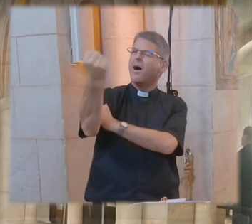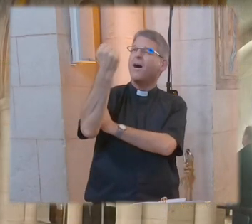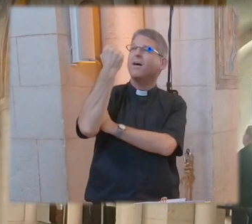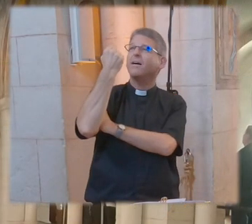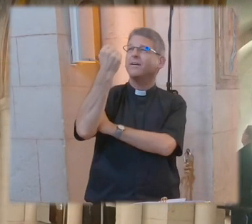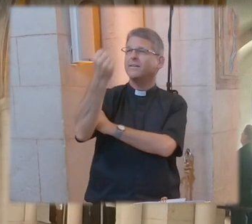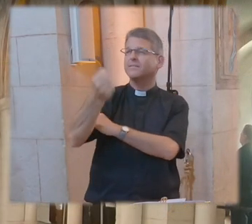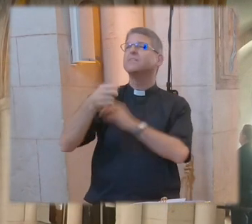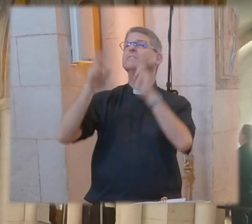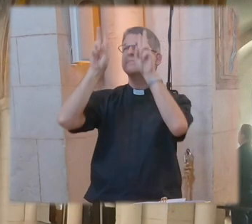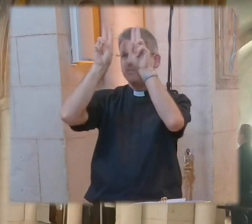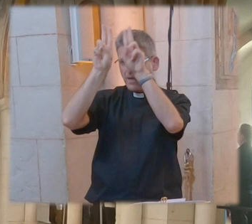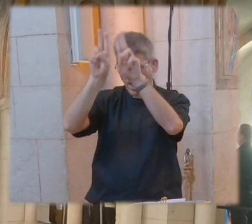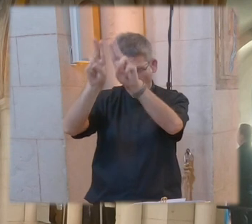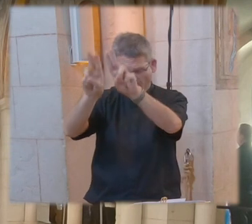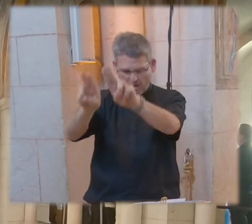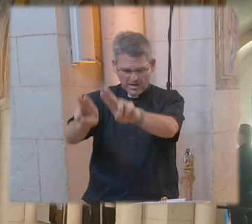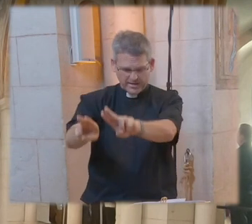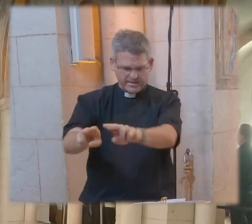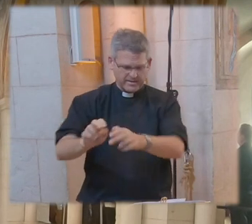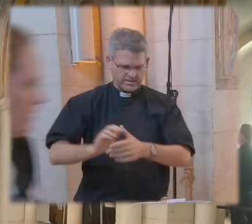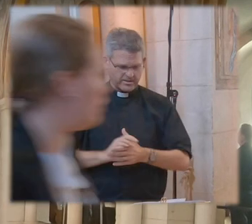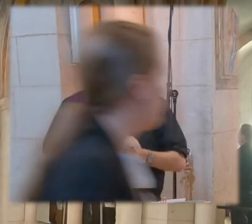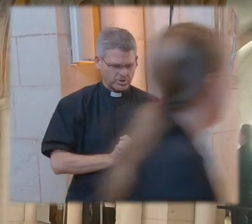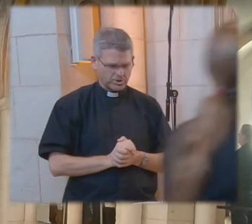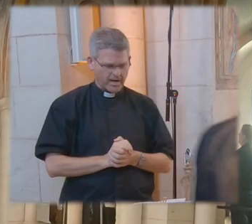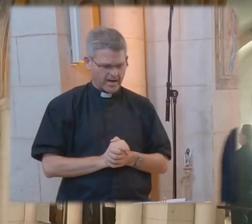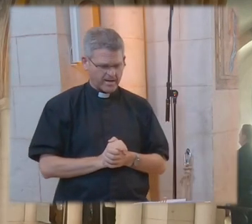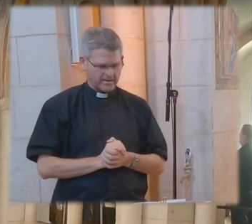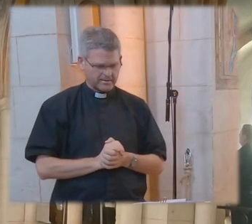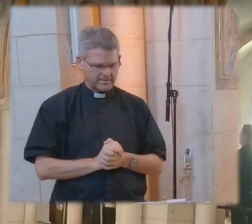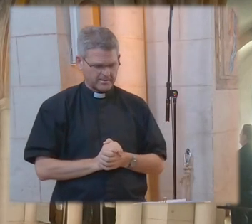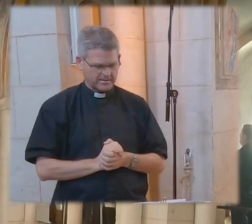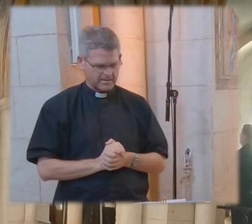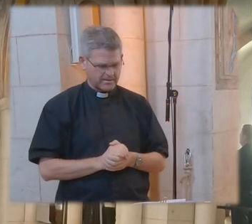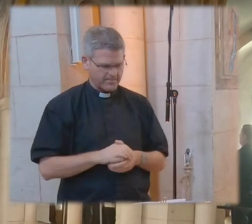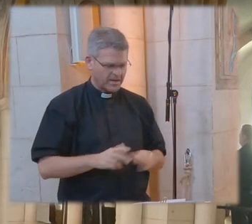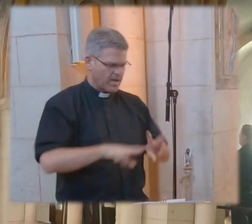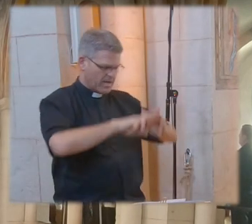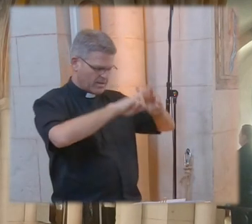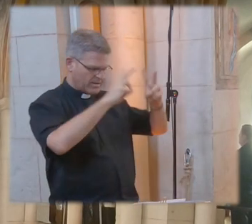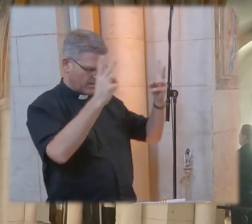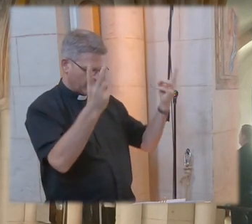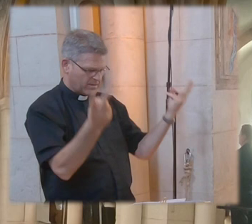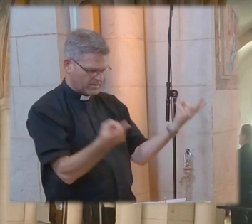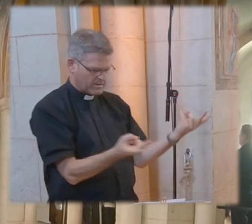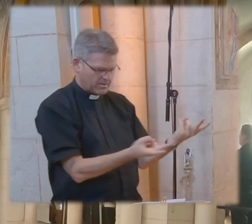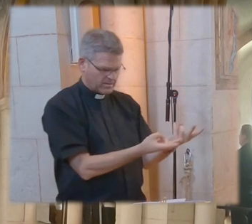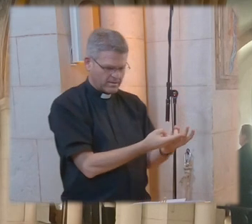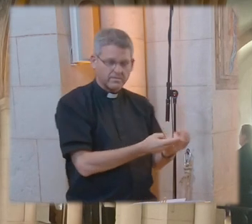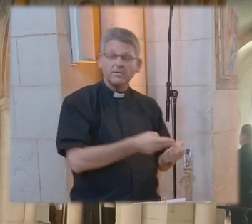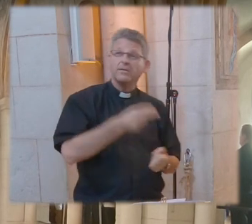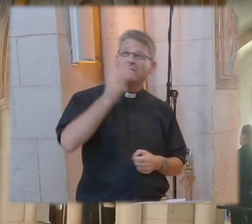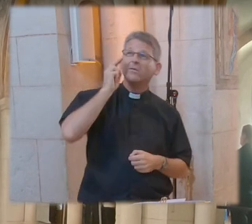Und nicht, dass er sich verausgabt, indem er versucht, etwas nachzuahmen, was gar nicht für ihn gedacht war.